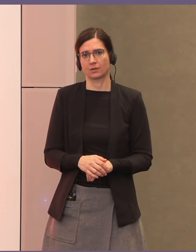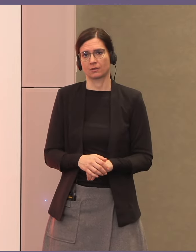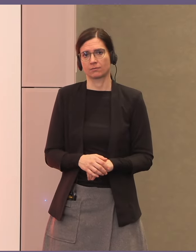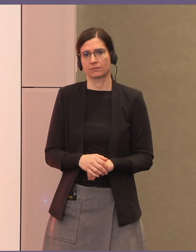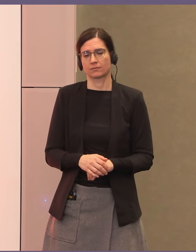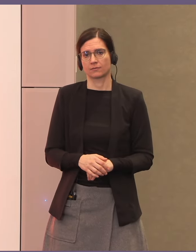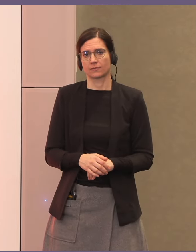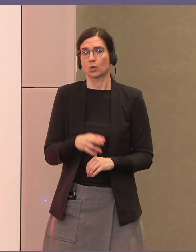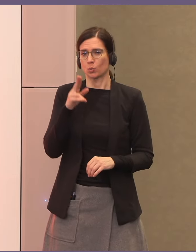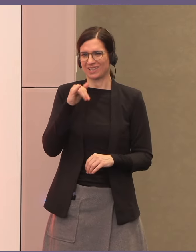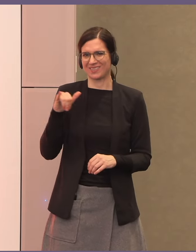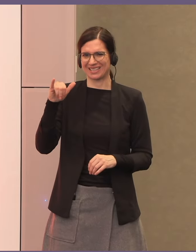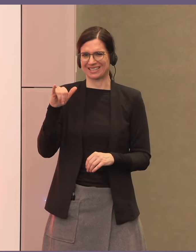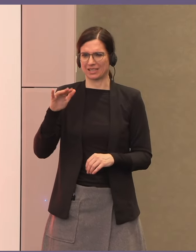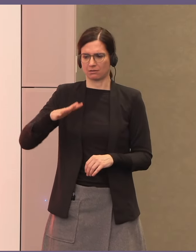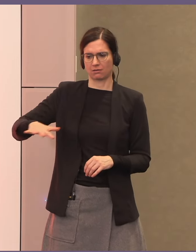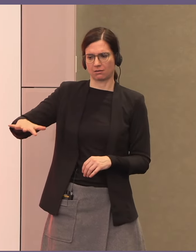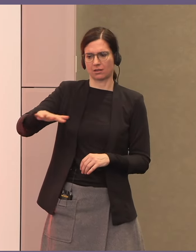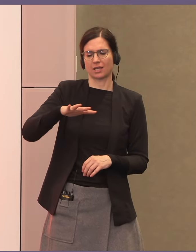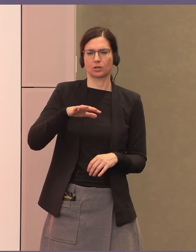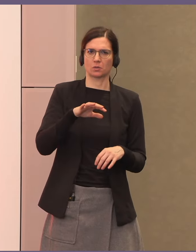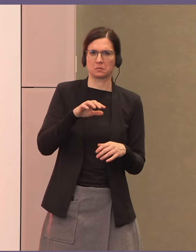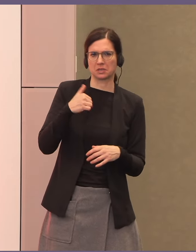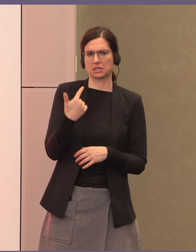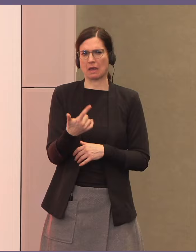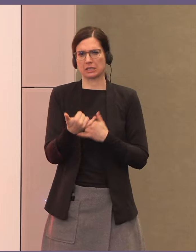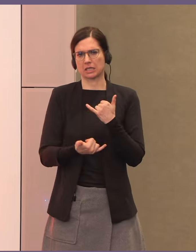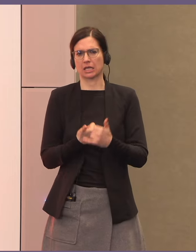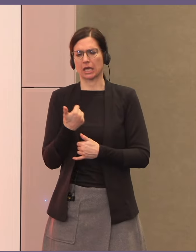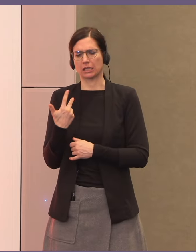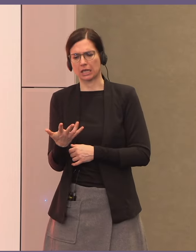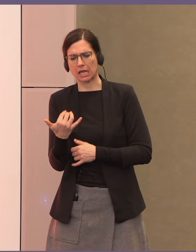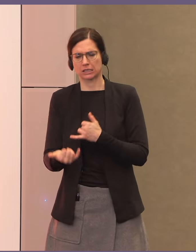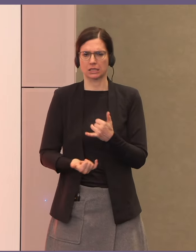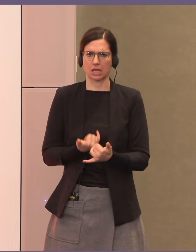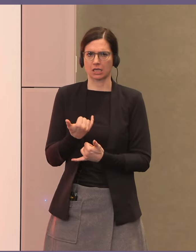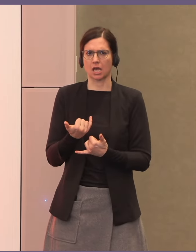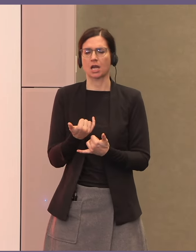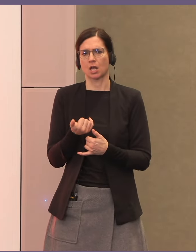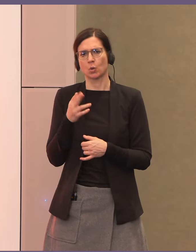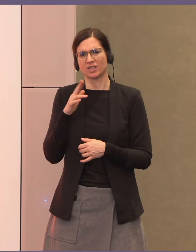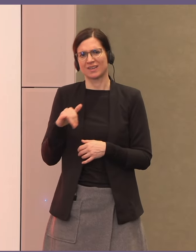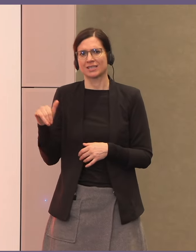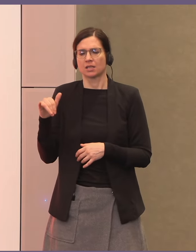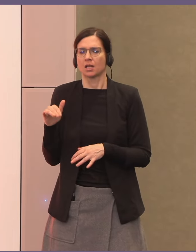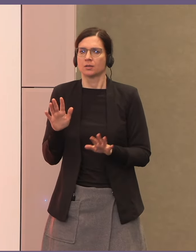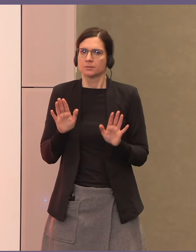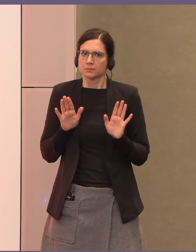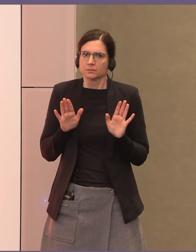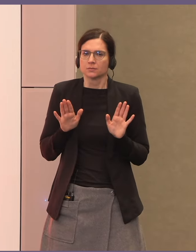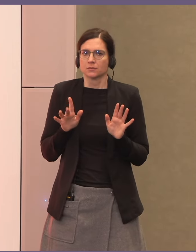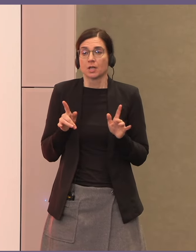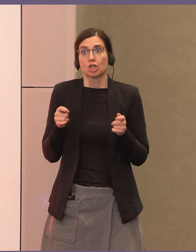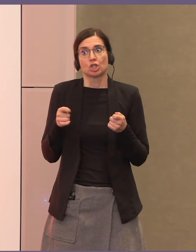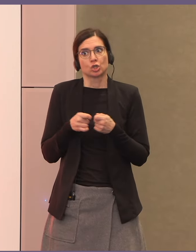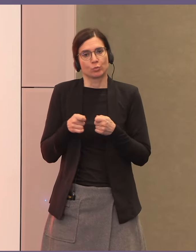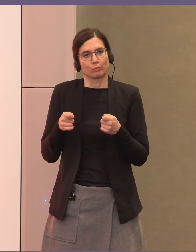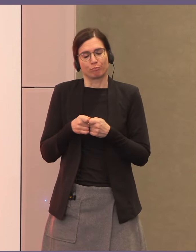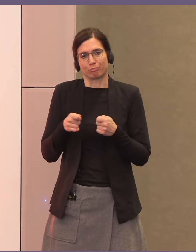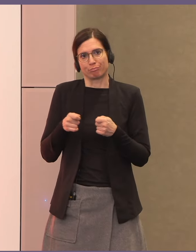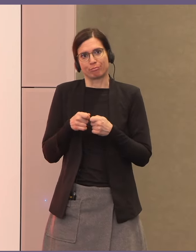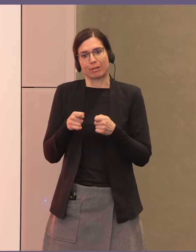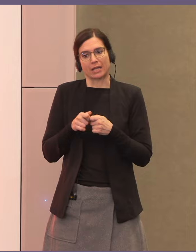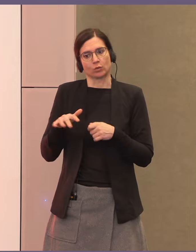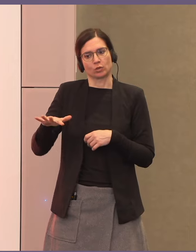Hochschulboden zu ihrer Studienzeit, also zu den 1920er und frühen 1930er Jahren, war ein, ich würde sagen, spannungsgeladenes